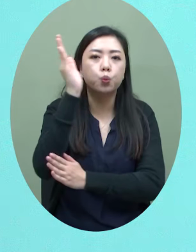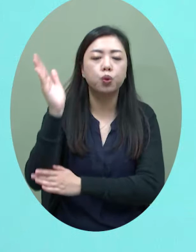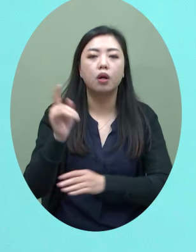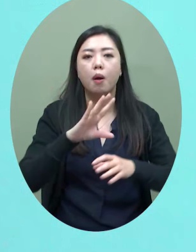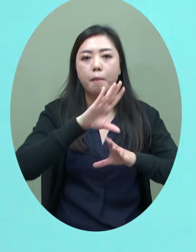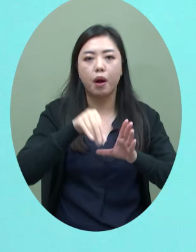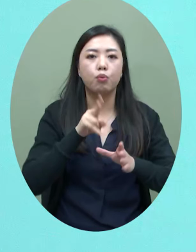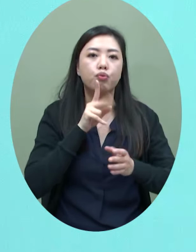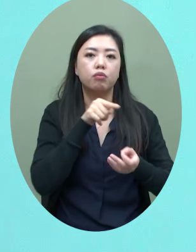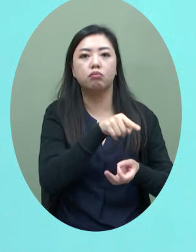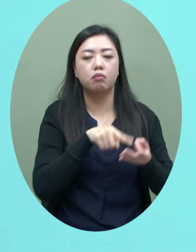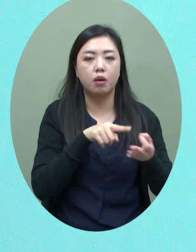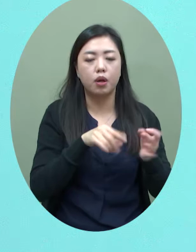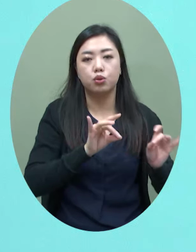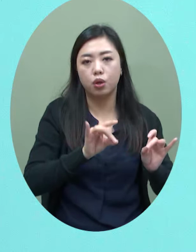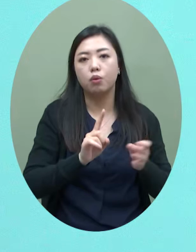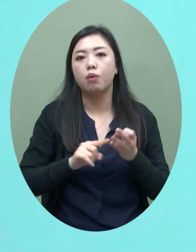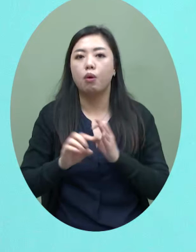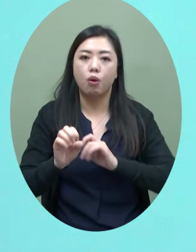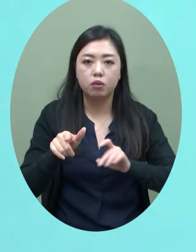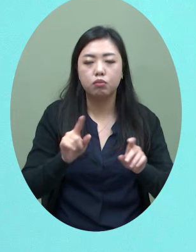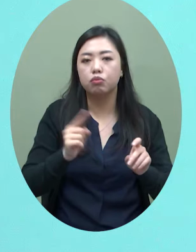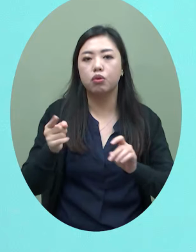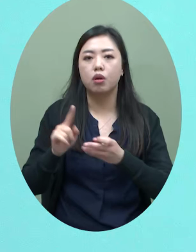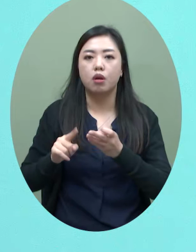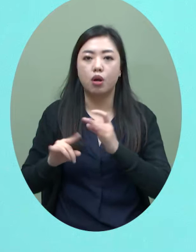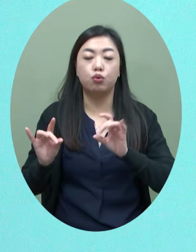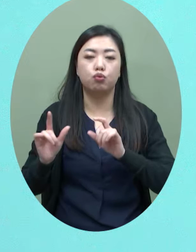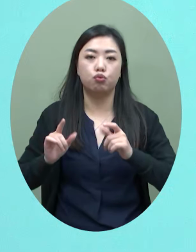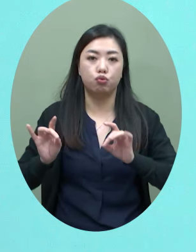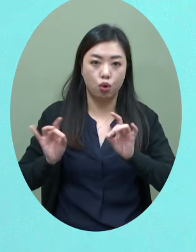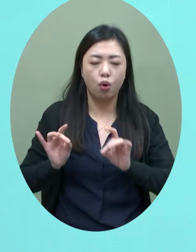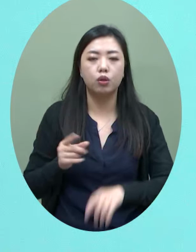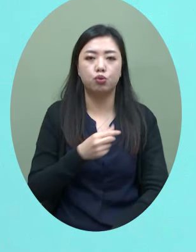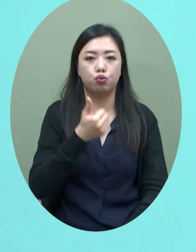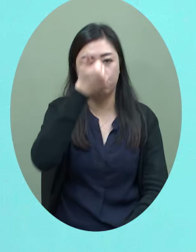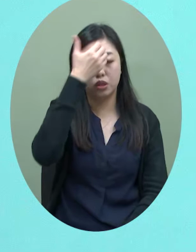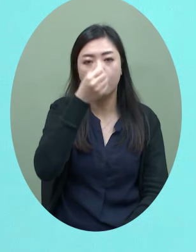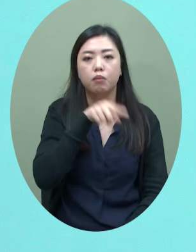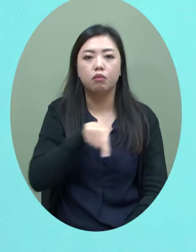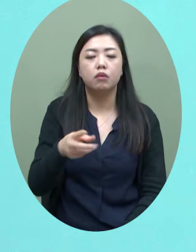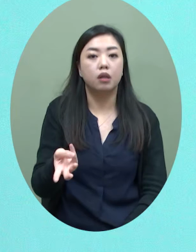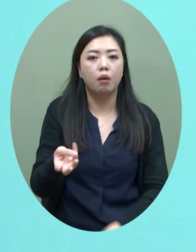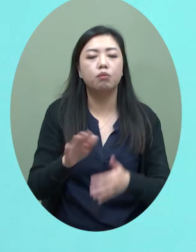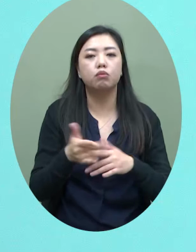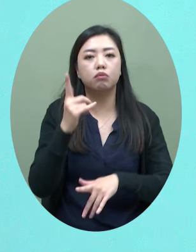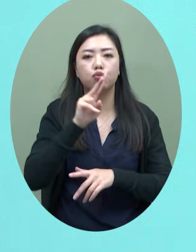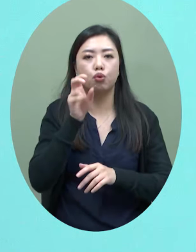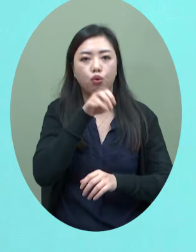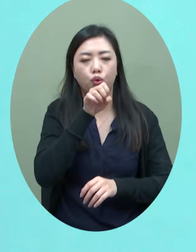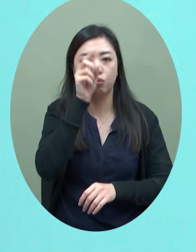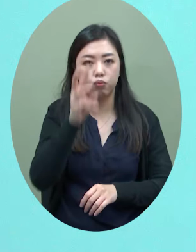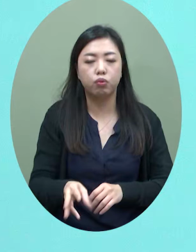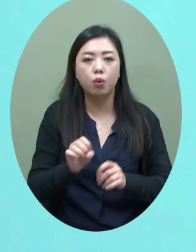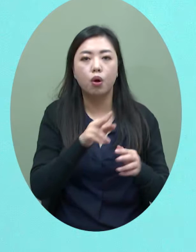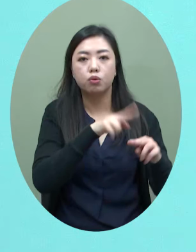任啦，或者是張勇主任咧，佢哋都係強調今次落嚟咧係按住全國人大作